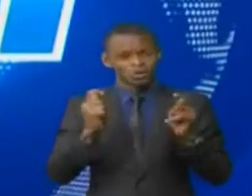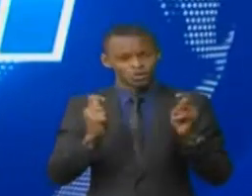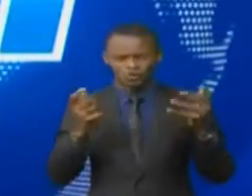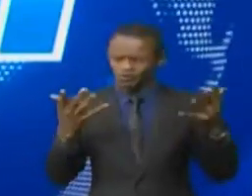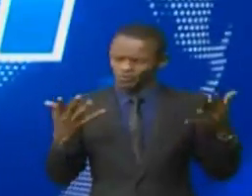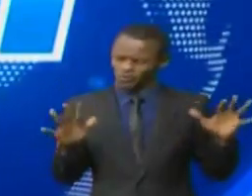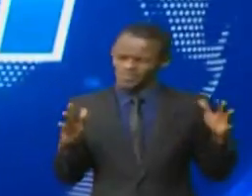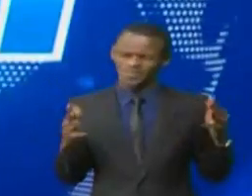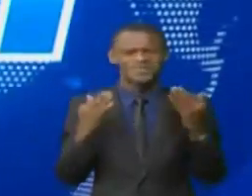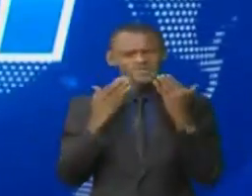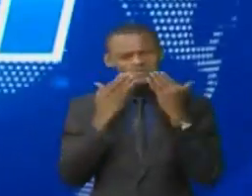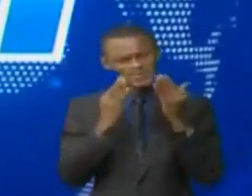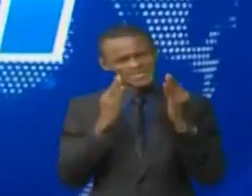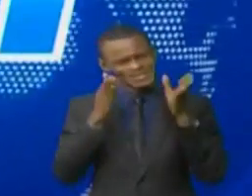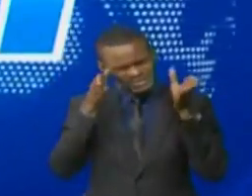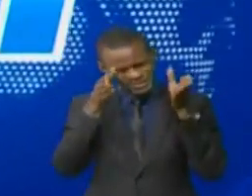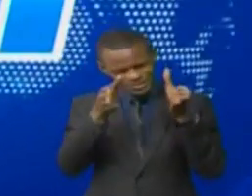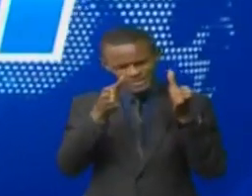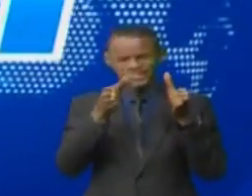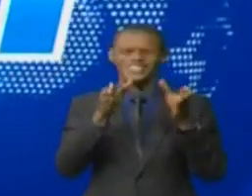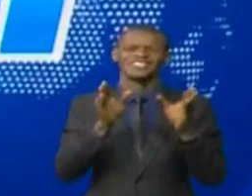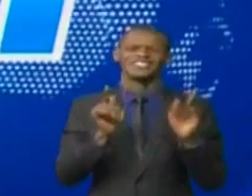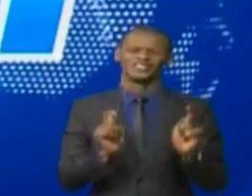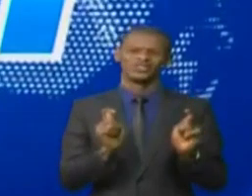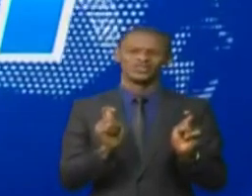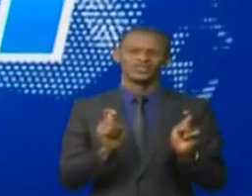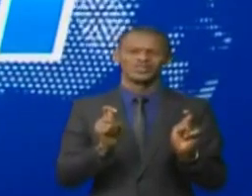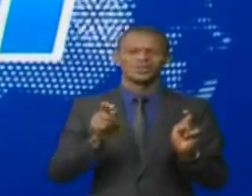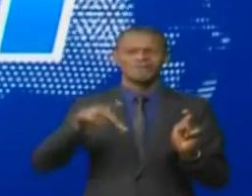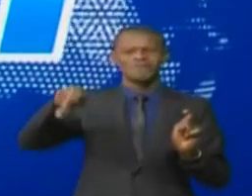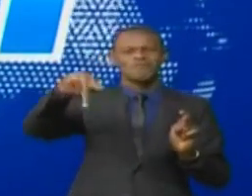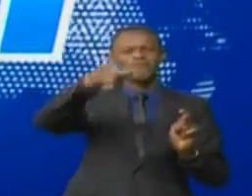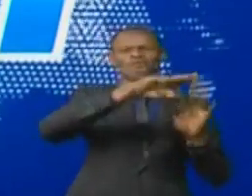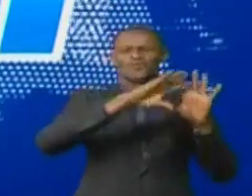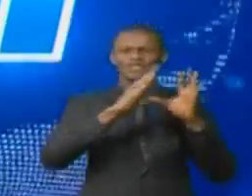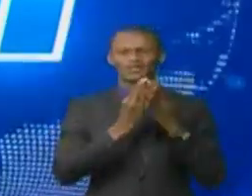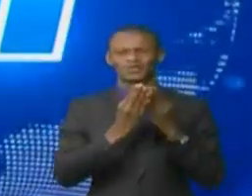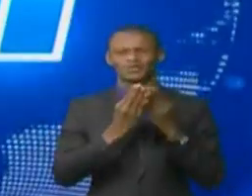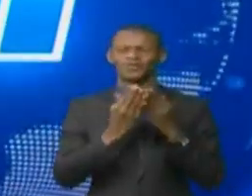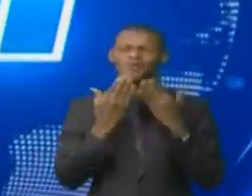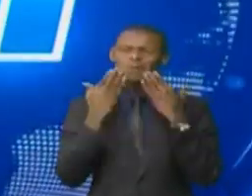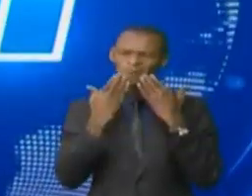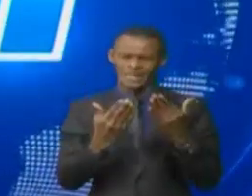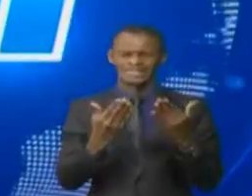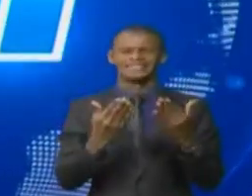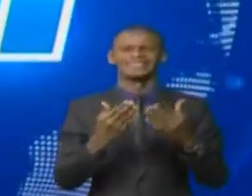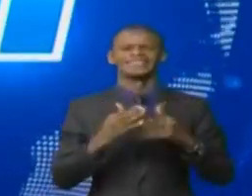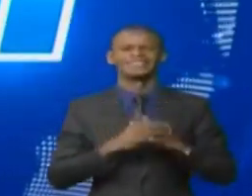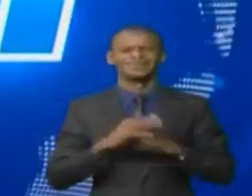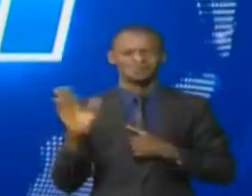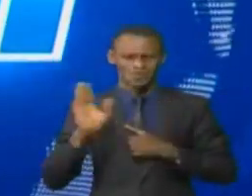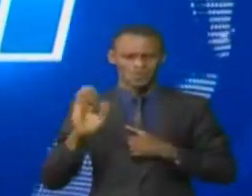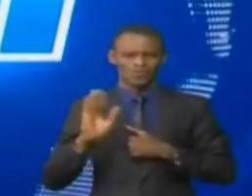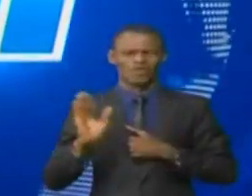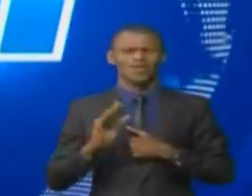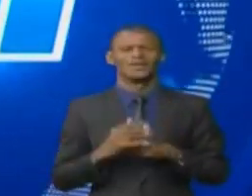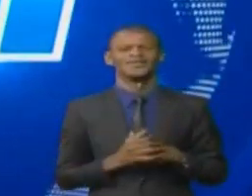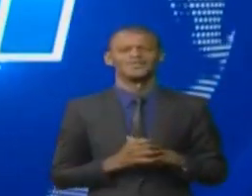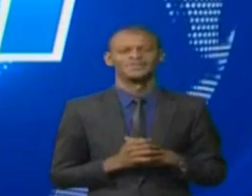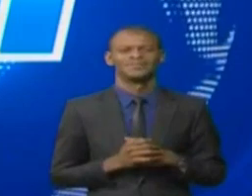Merci d'avoir suivi à partir de la province de Colombie. Merci à toute l'équipe technique, à 20h, à Ditalama pour la suite de l'actualité. Au